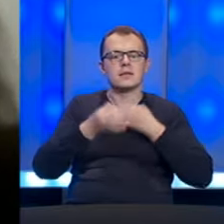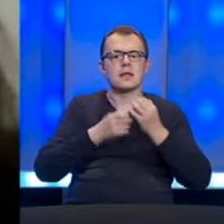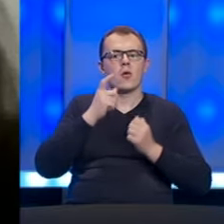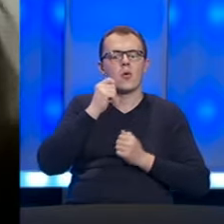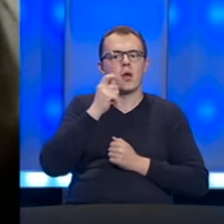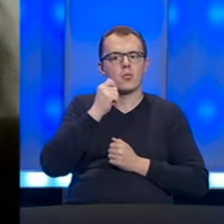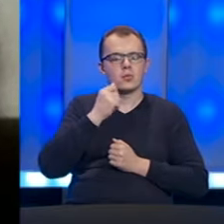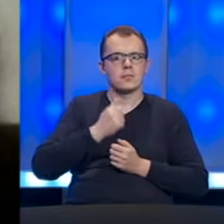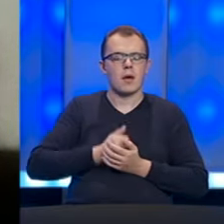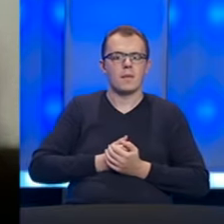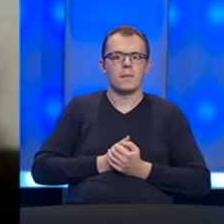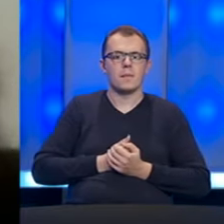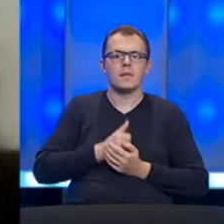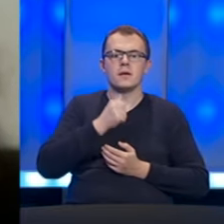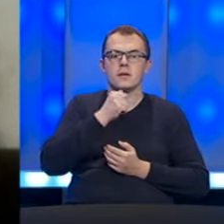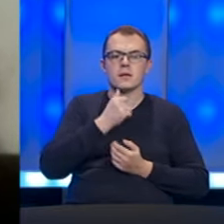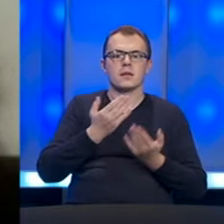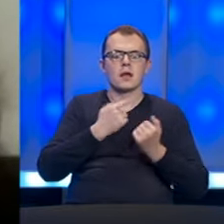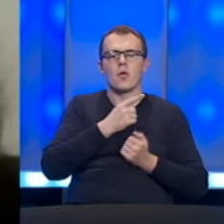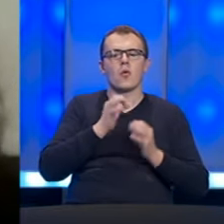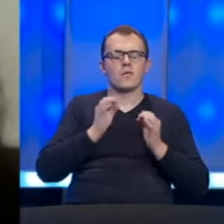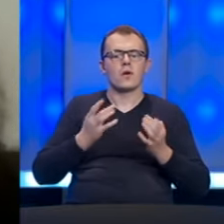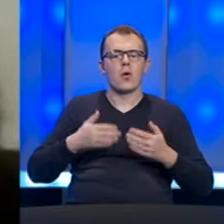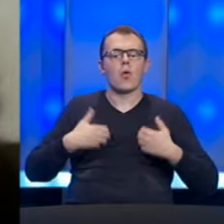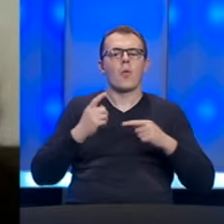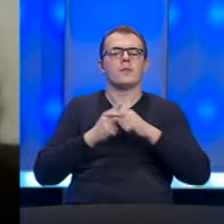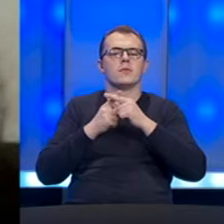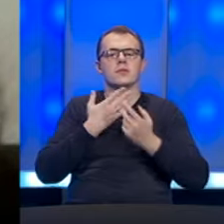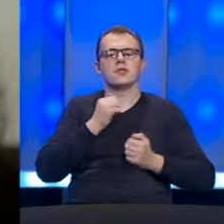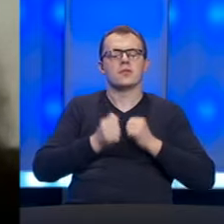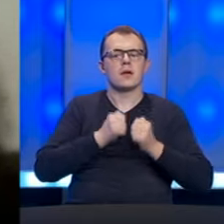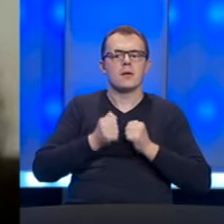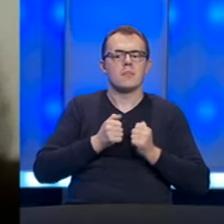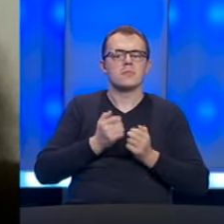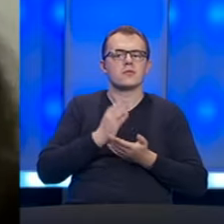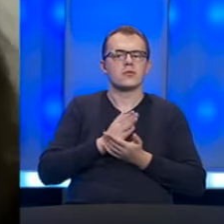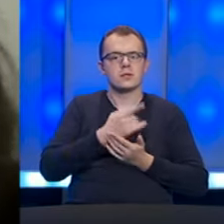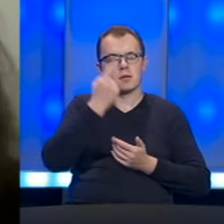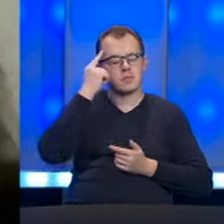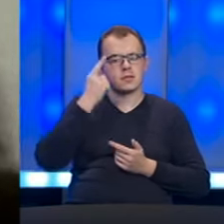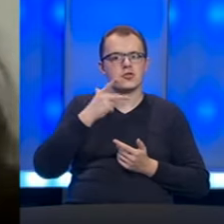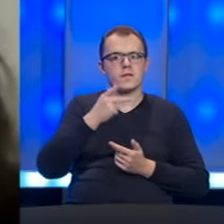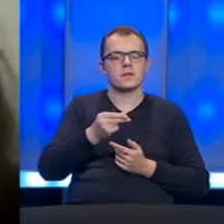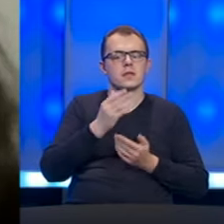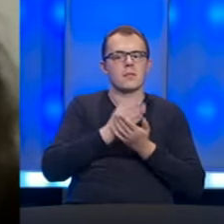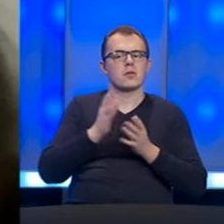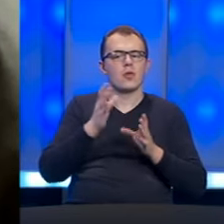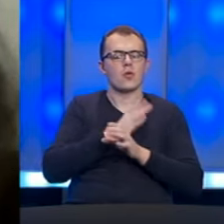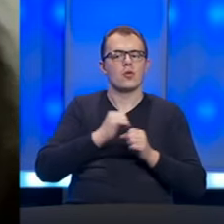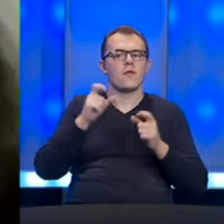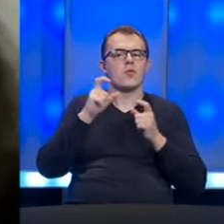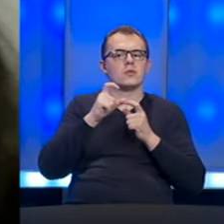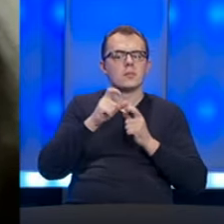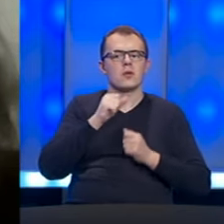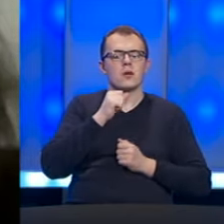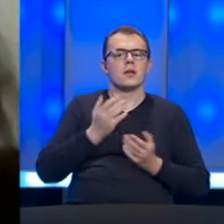su životinje, i da je on vrlo optimističan, da će sve vrlo brzo desiti, da misle da će vakcina biti gotova u septembru i